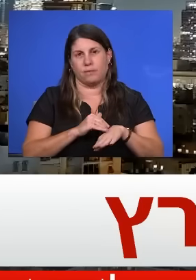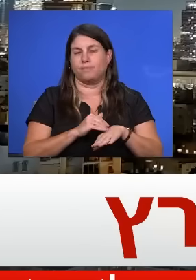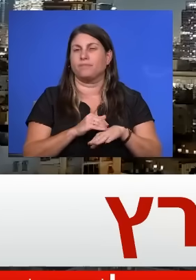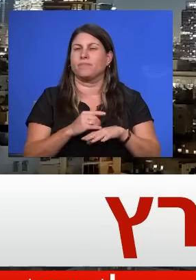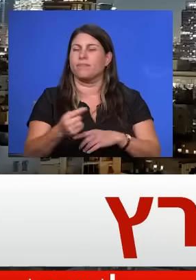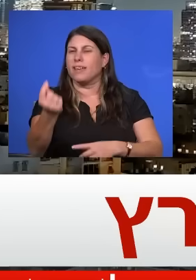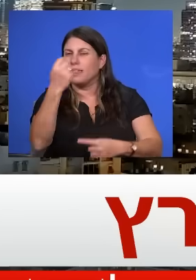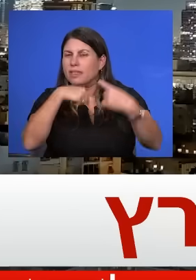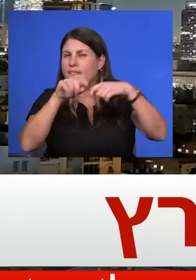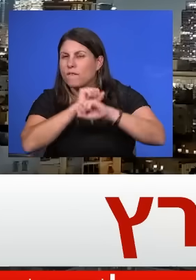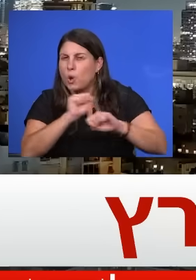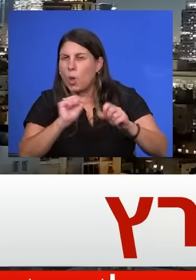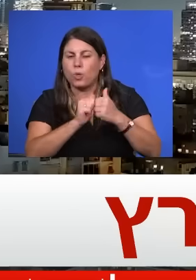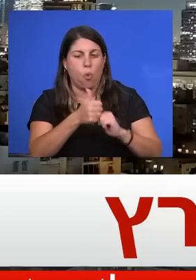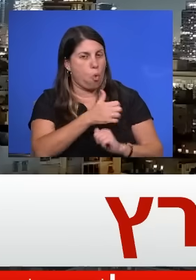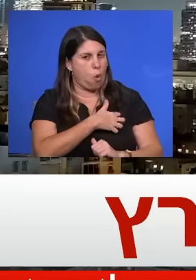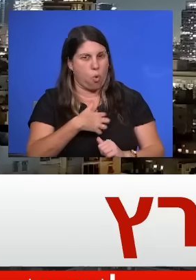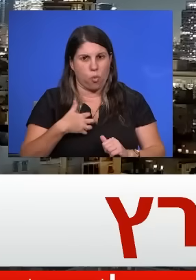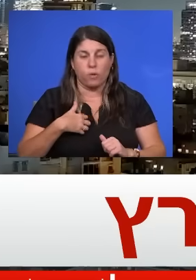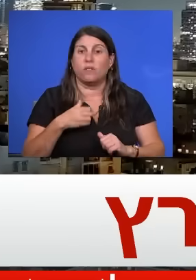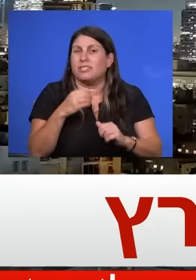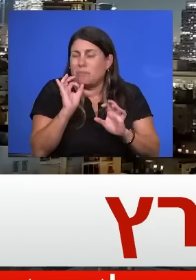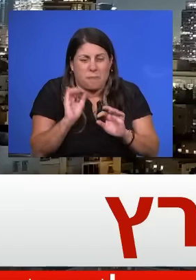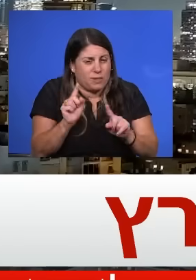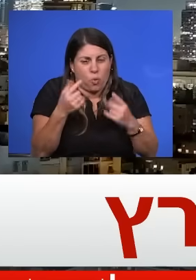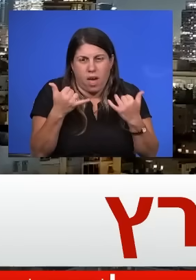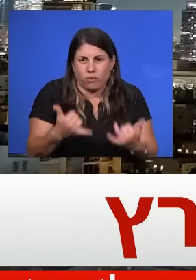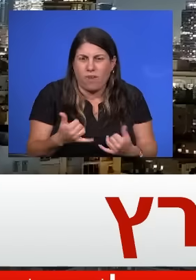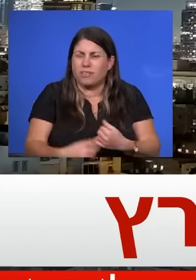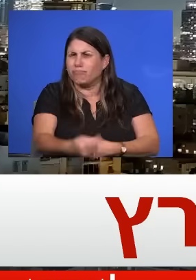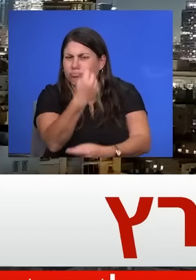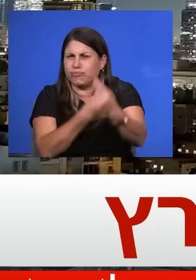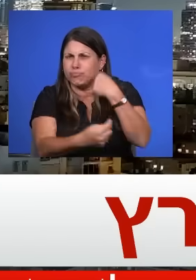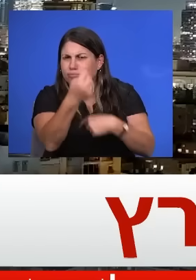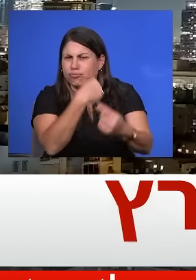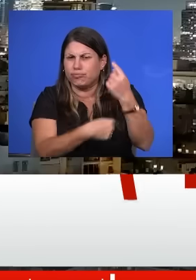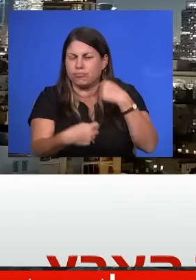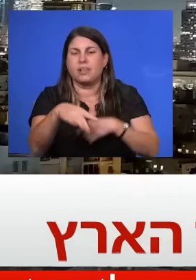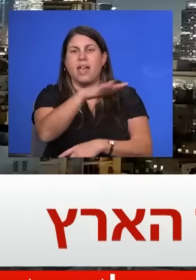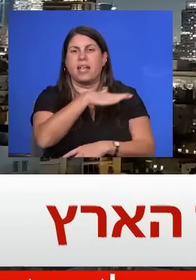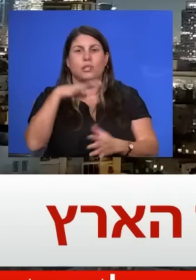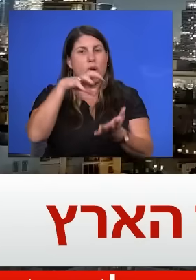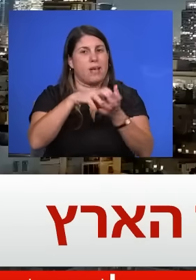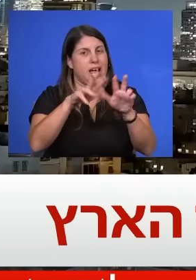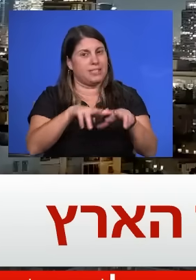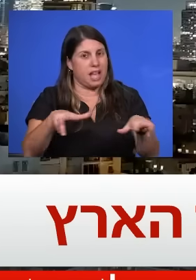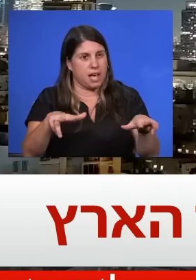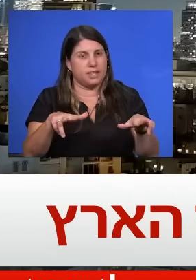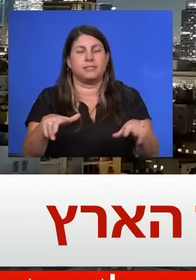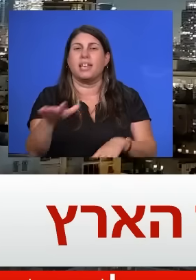נפגעים. שוב, זה ממש ברגעים אלו, מתח נרחב לעבר מרכז הארץ, אזור